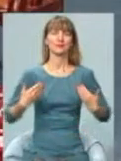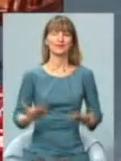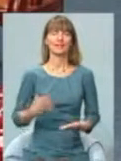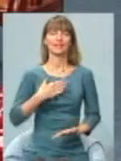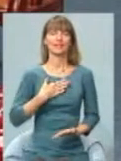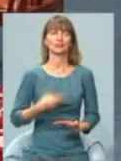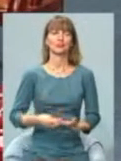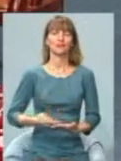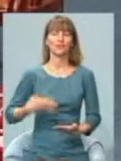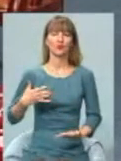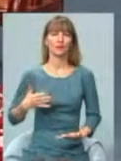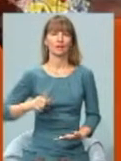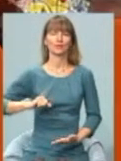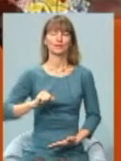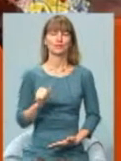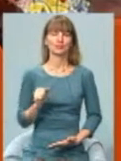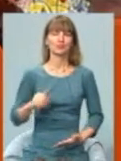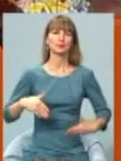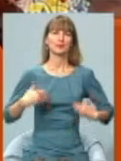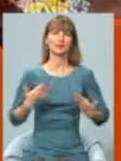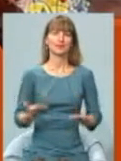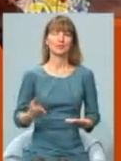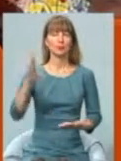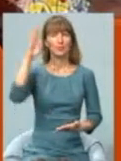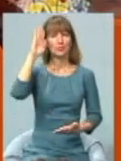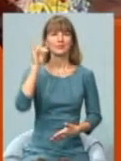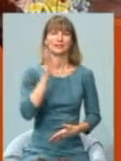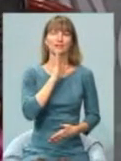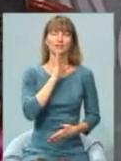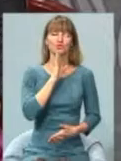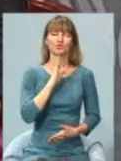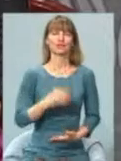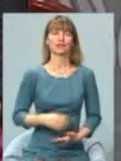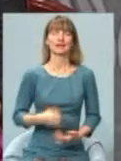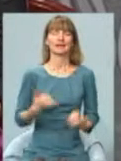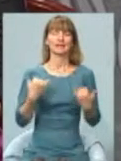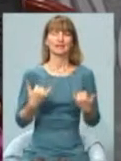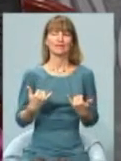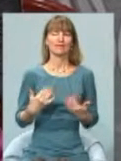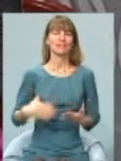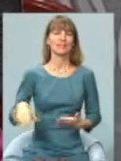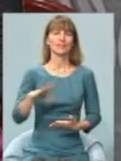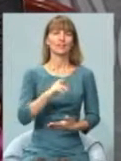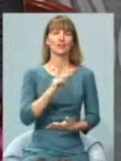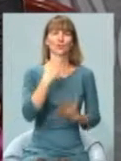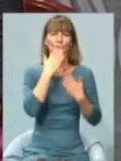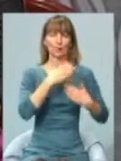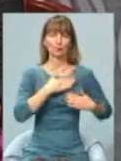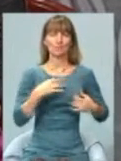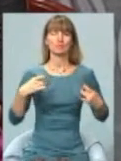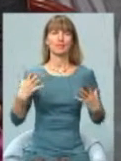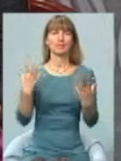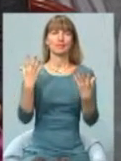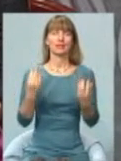Привіт, наші дорогі друзі! Привіт, хлопчики та дівчатка! Сьогодні усі закохані відзначають День